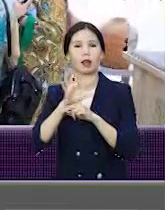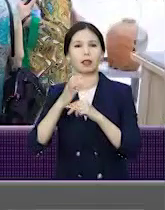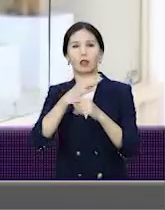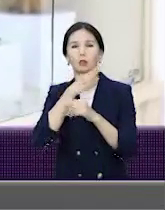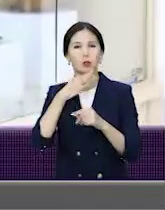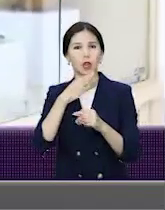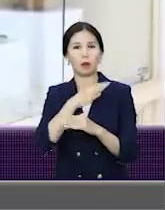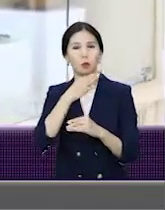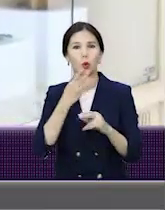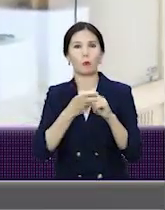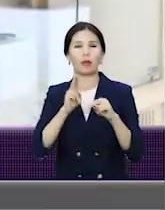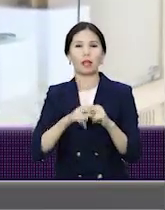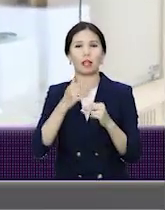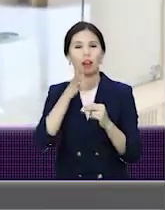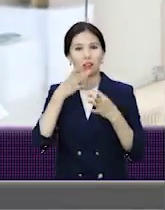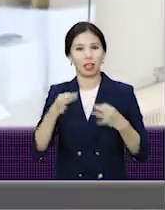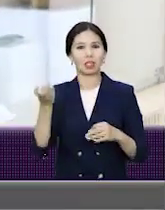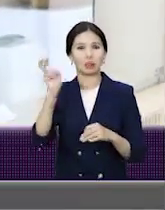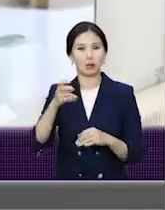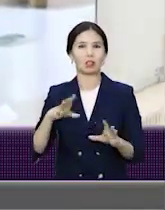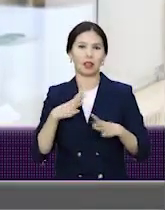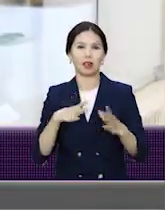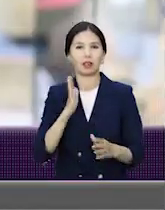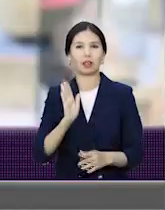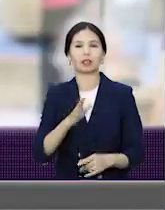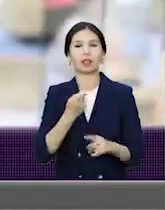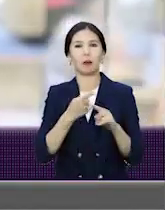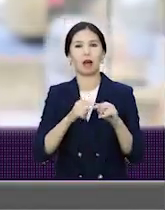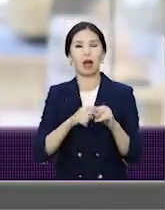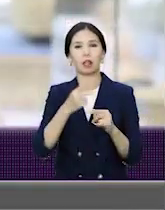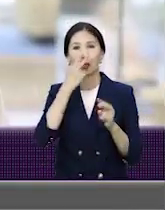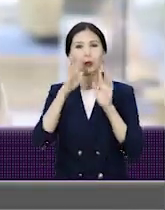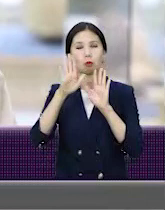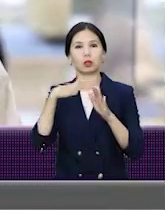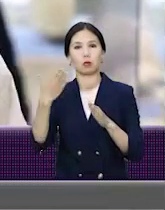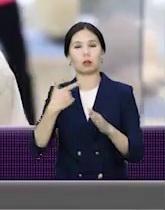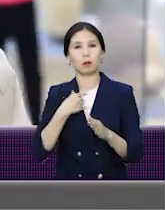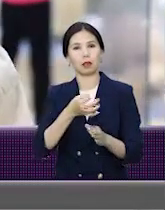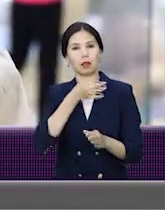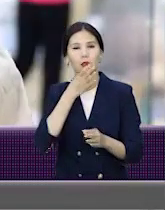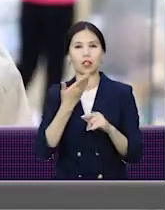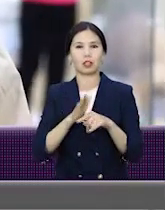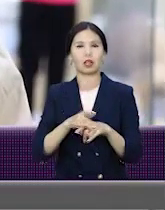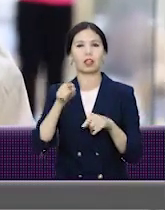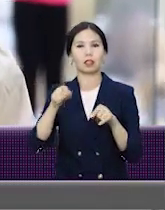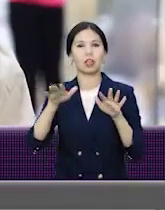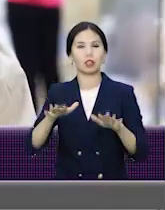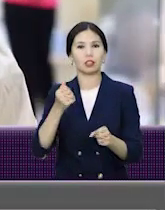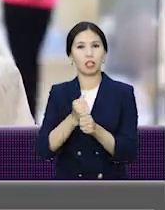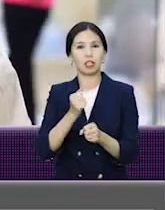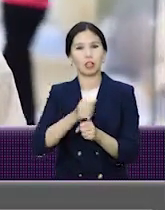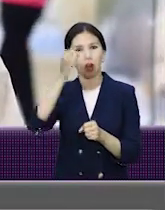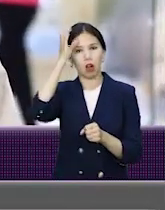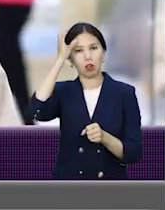ham ko'p ekan. Vaqt ajratib yana kelishga harakat qilaman. Muzeydagi menga yoqqan jihati bu yerdagi eksponatlar shu yerda ishlab